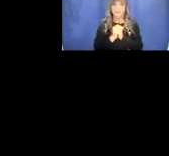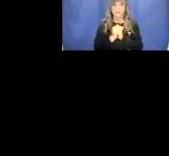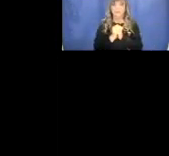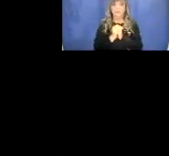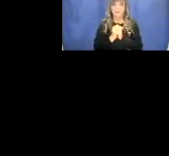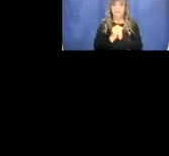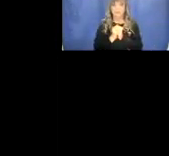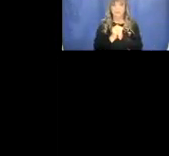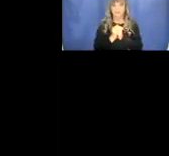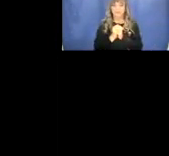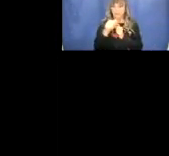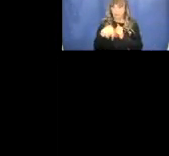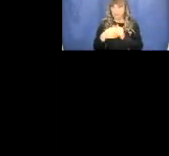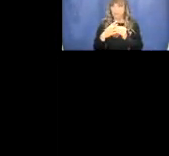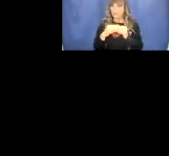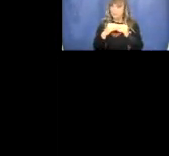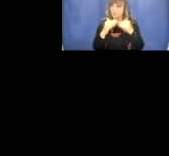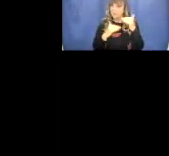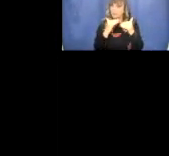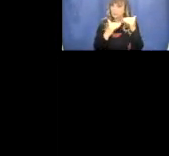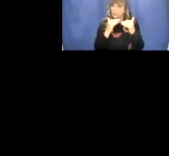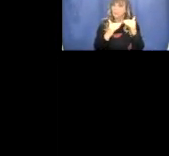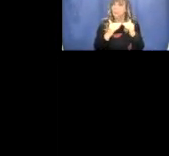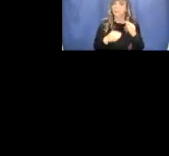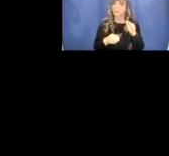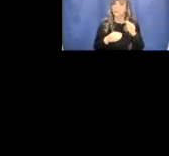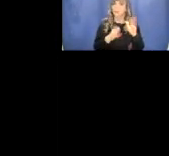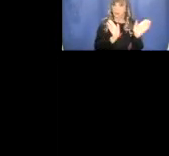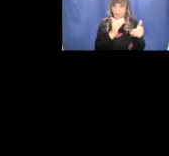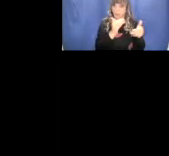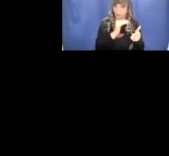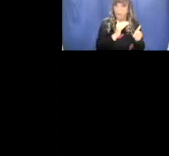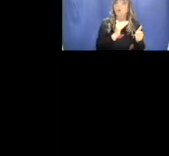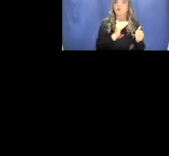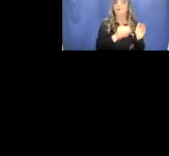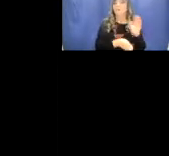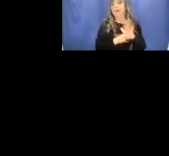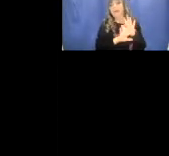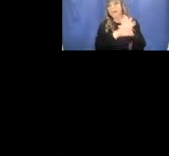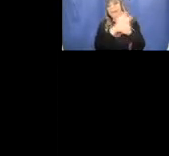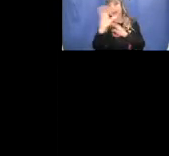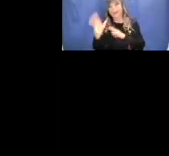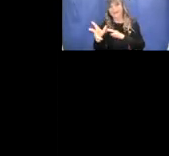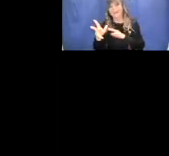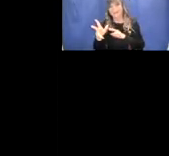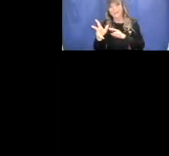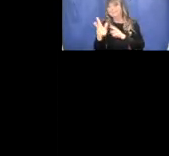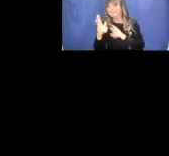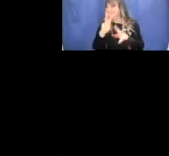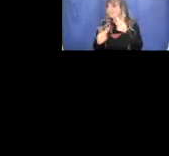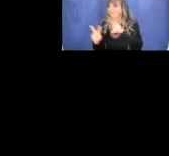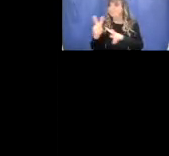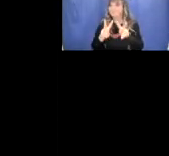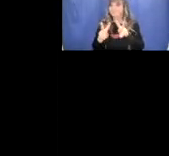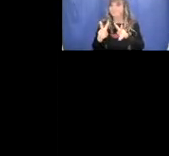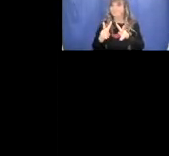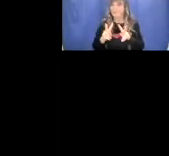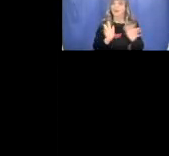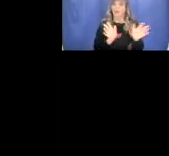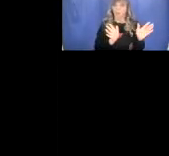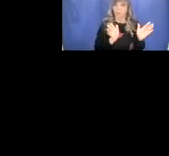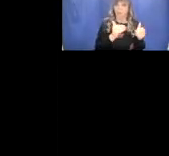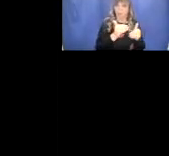costruzione a partire dal cubo voglio trovare qualche cos'altro il cubo cioè sei facce